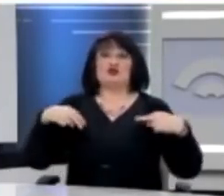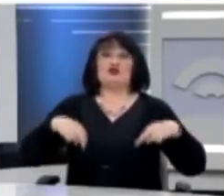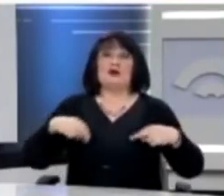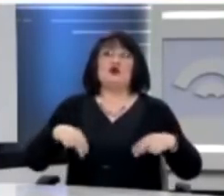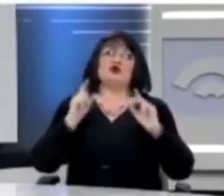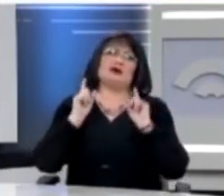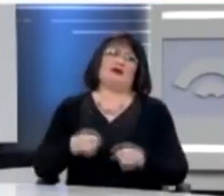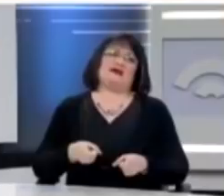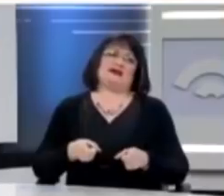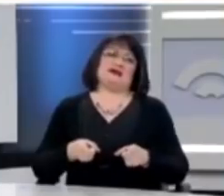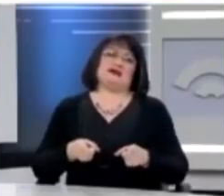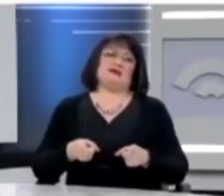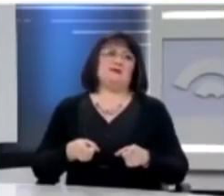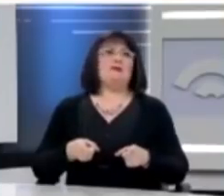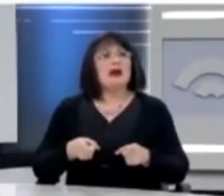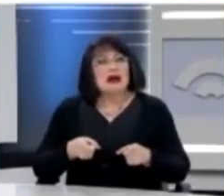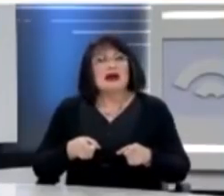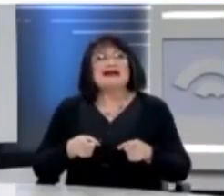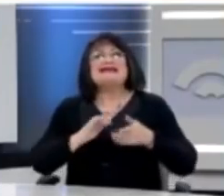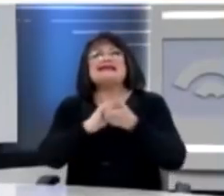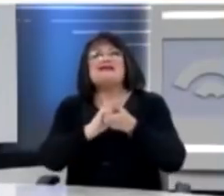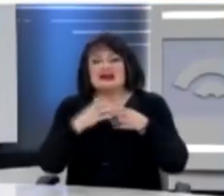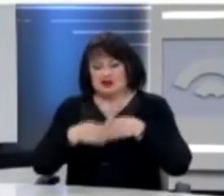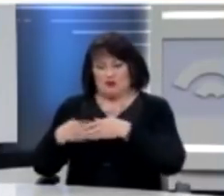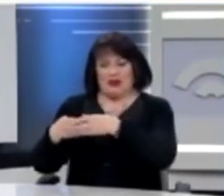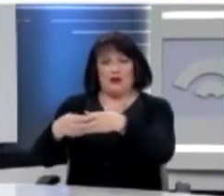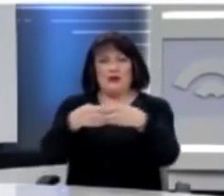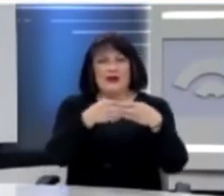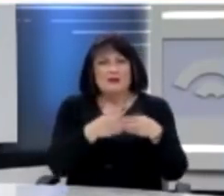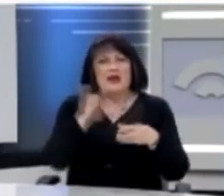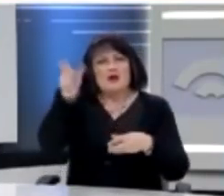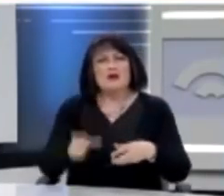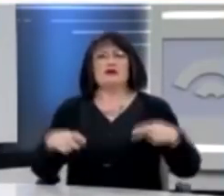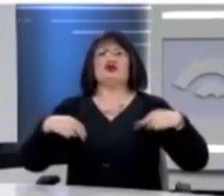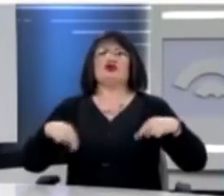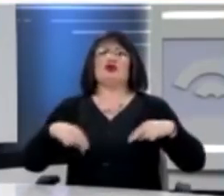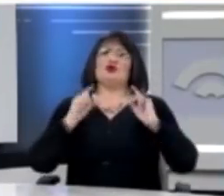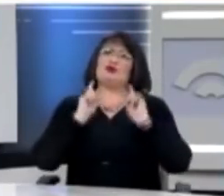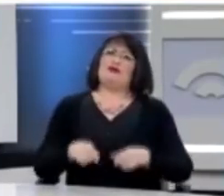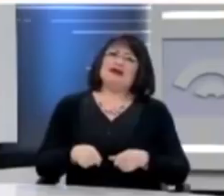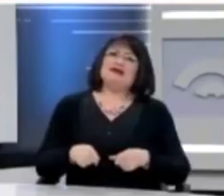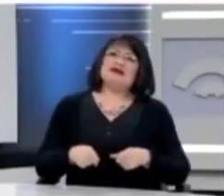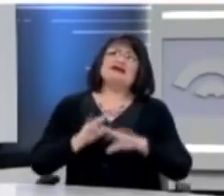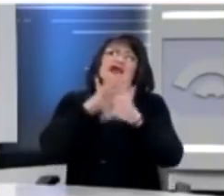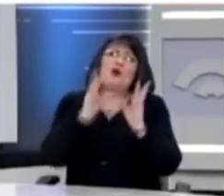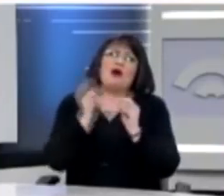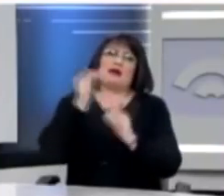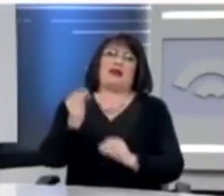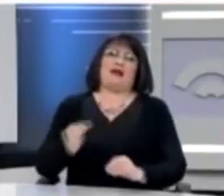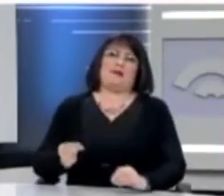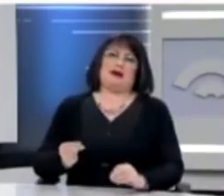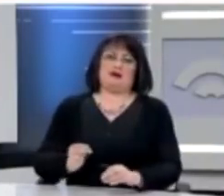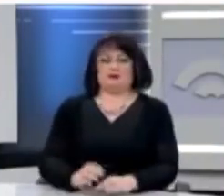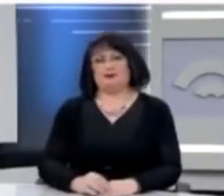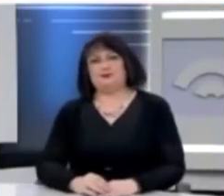θα αποφασίζει και για τις κλαδικές συμβάσεις, ο ίδιος ο Υπουργός θα αποφασίζει για όλα.